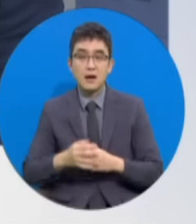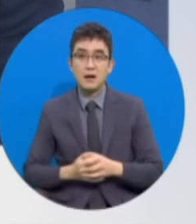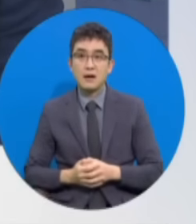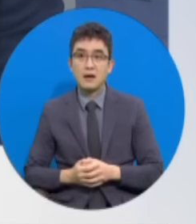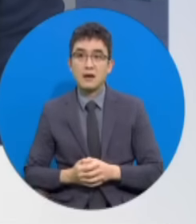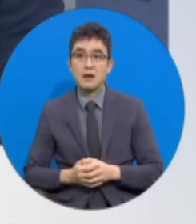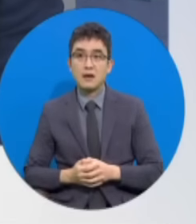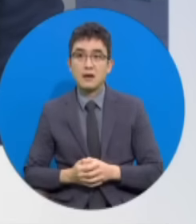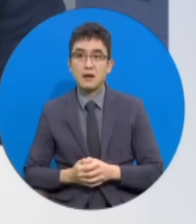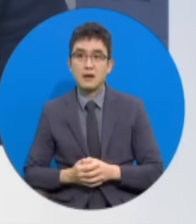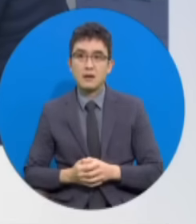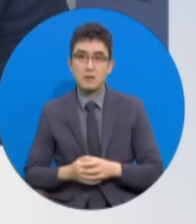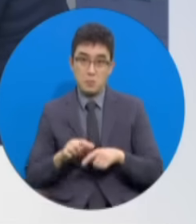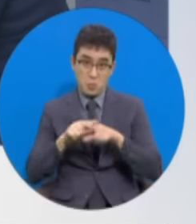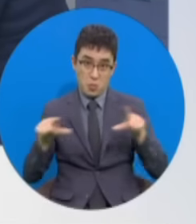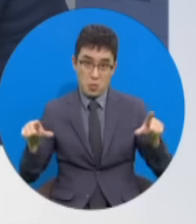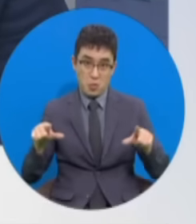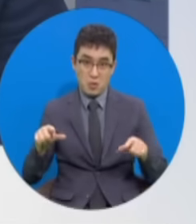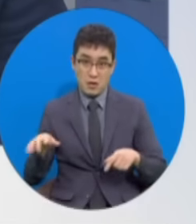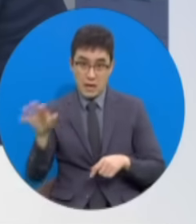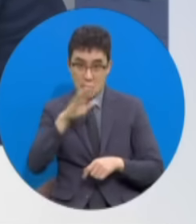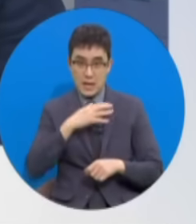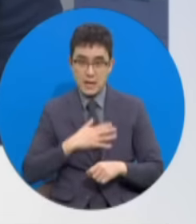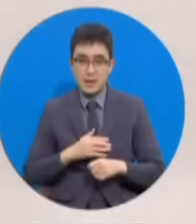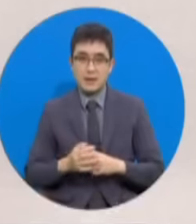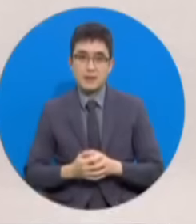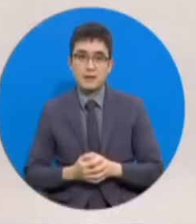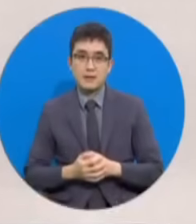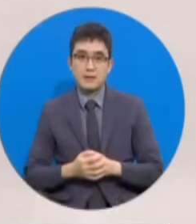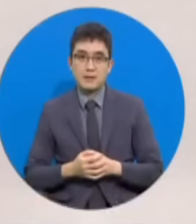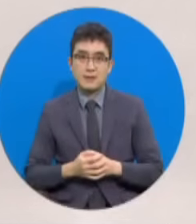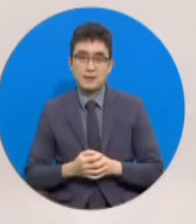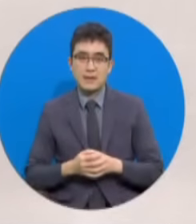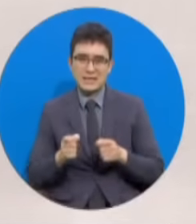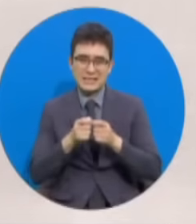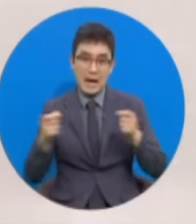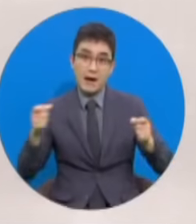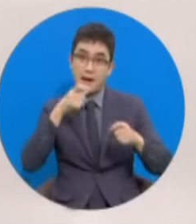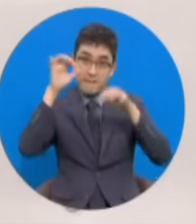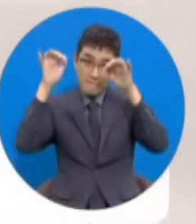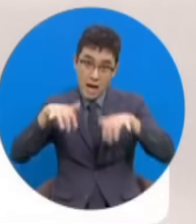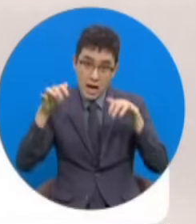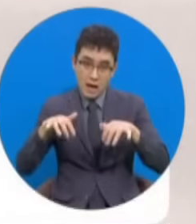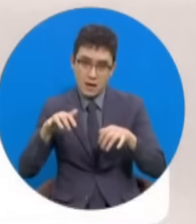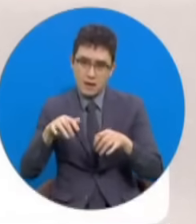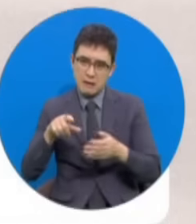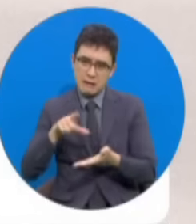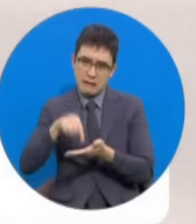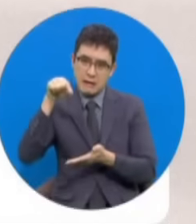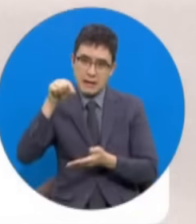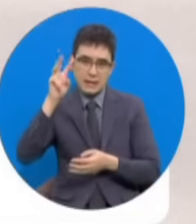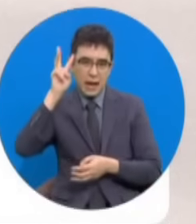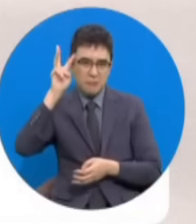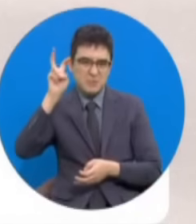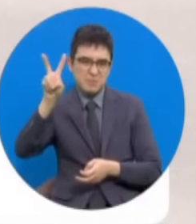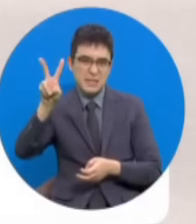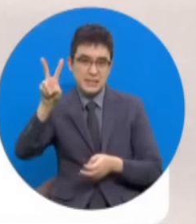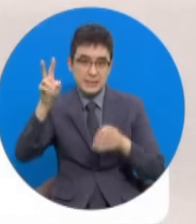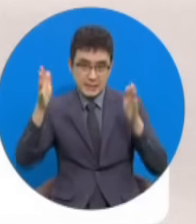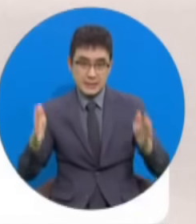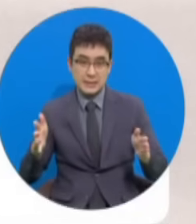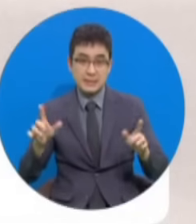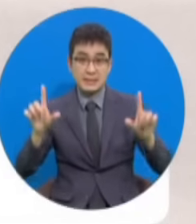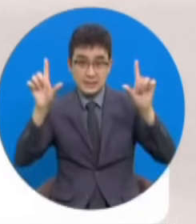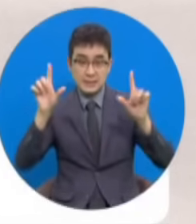겁니까? 보통은 우리가 이제 장마가 시작이 됐을 때 부터 이제 끝날 때까지 한 32일 정도가 장마 기간입니다. 예.